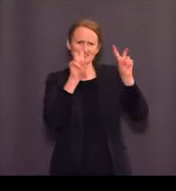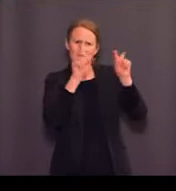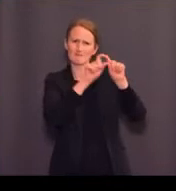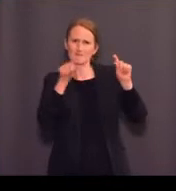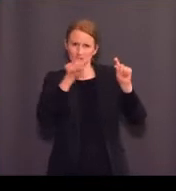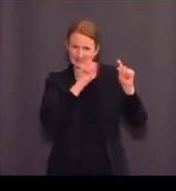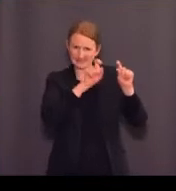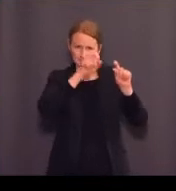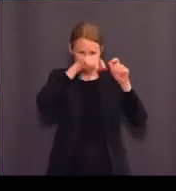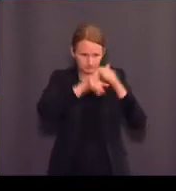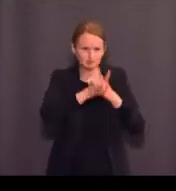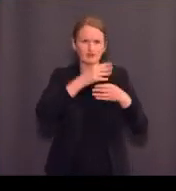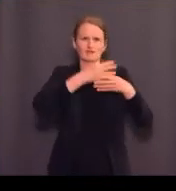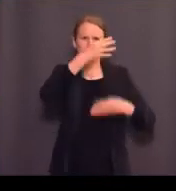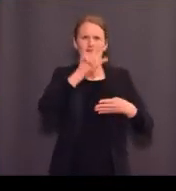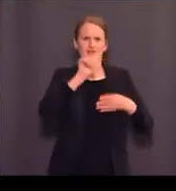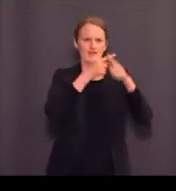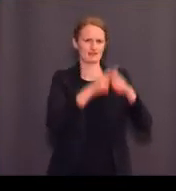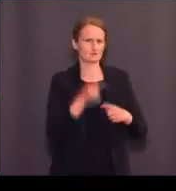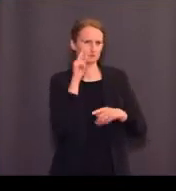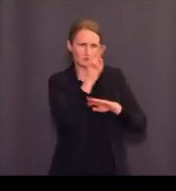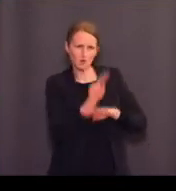personnes seront concernées par cette phase.